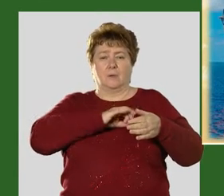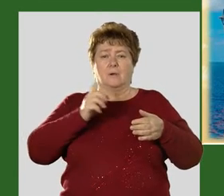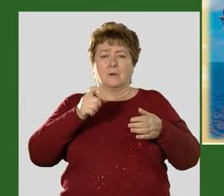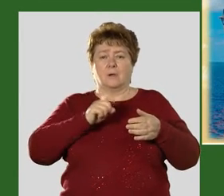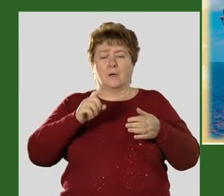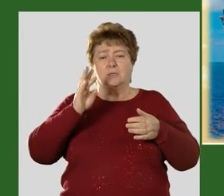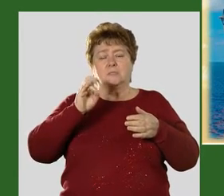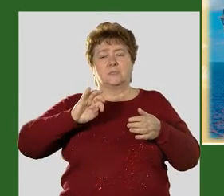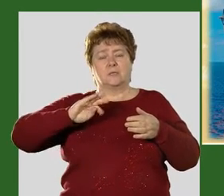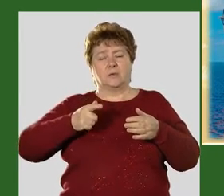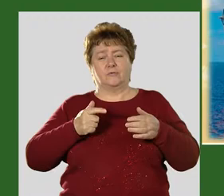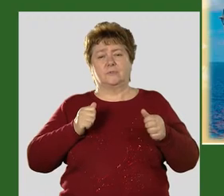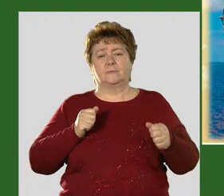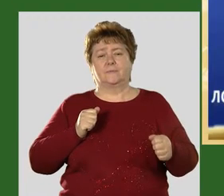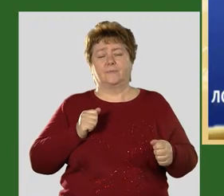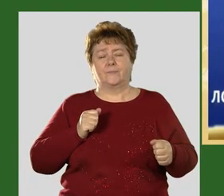газа и нефти.